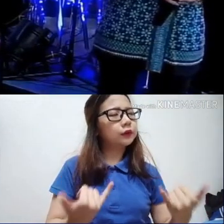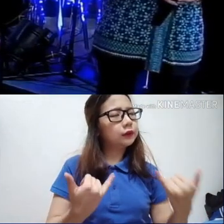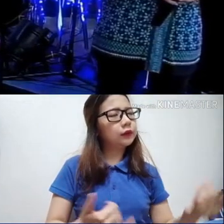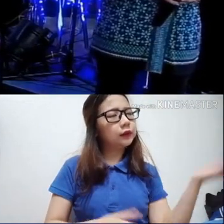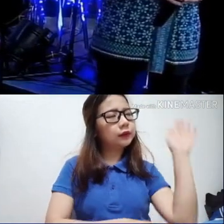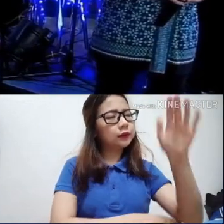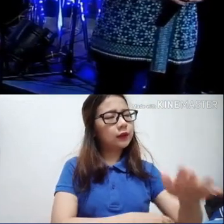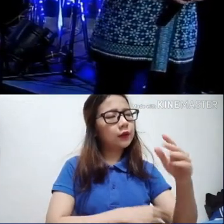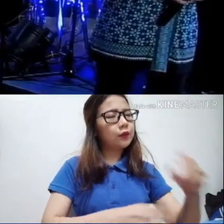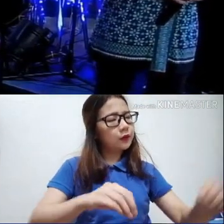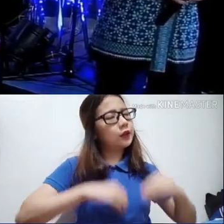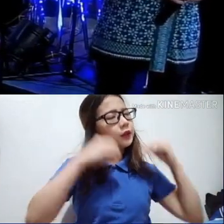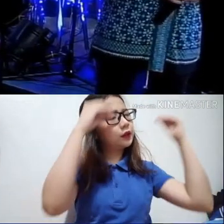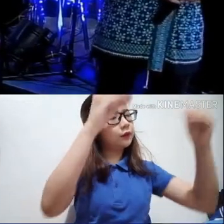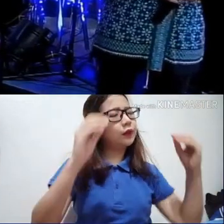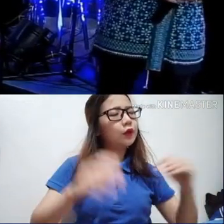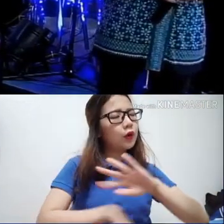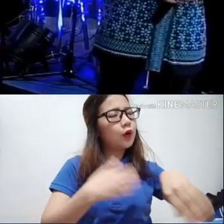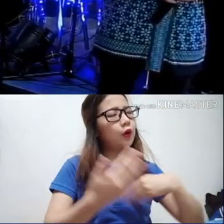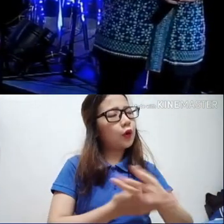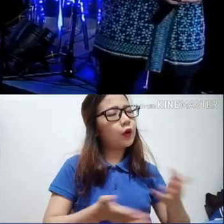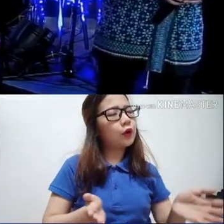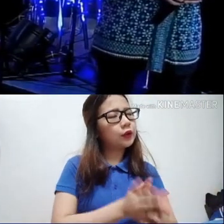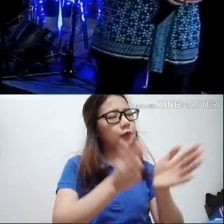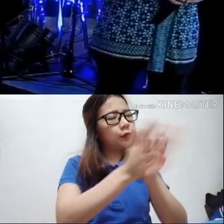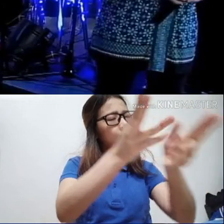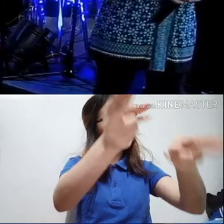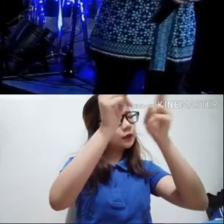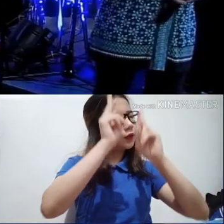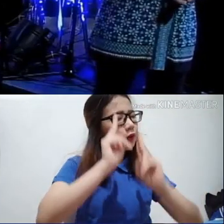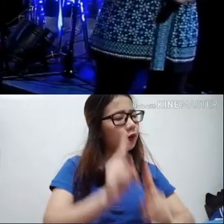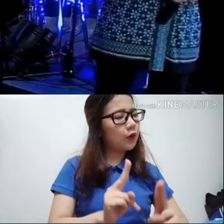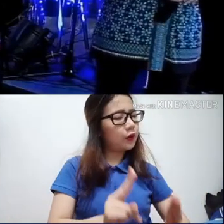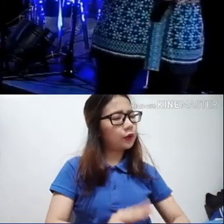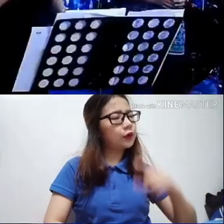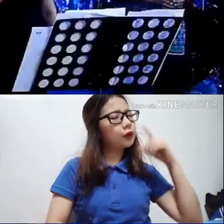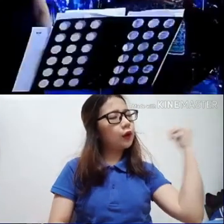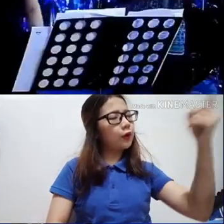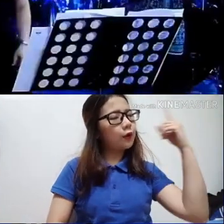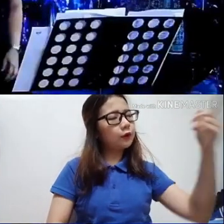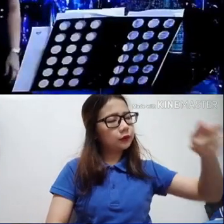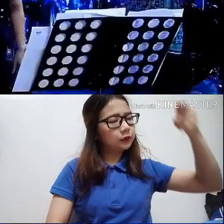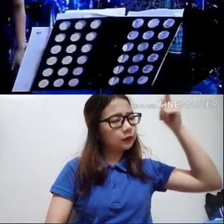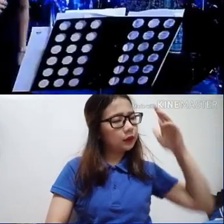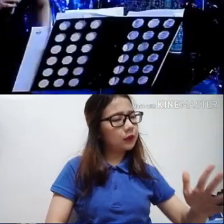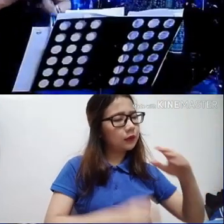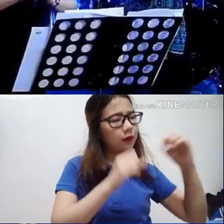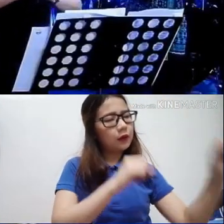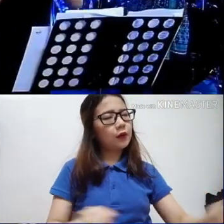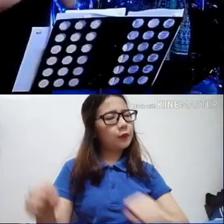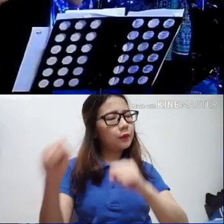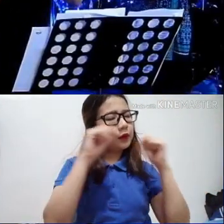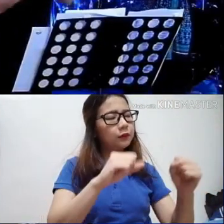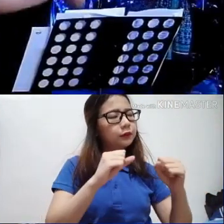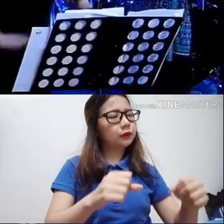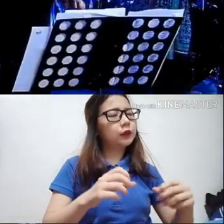sa nag-iisa, makapangyarihang pangalan ng Panginoong Yesus. Amen! Hallelujah!